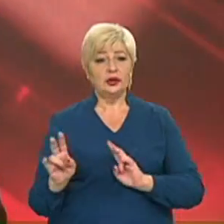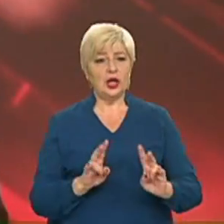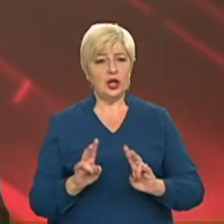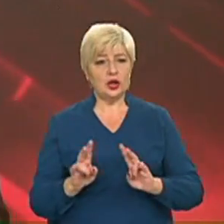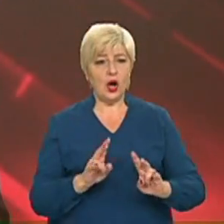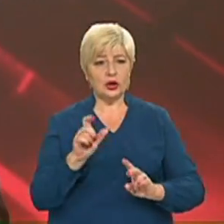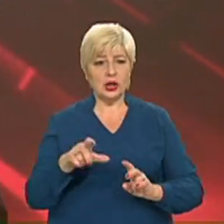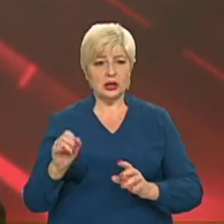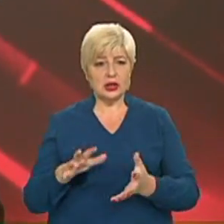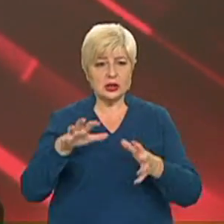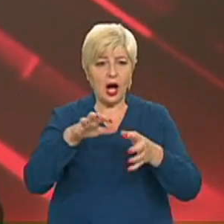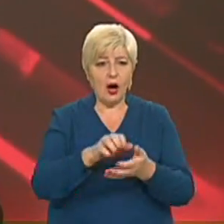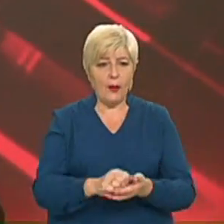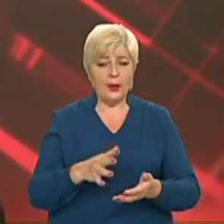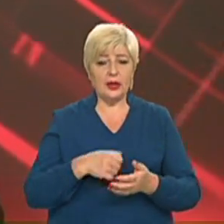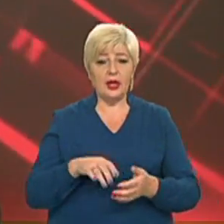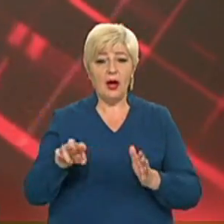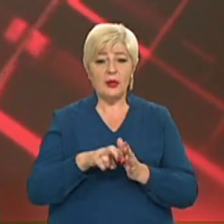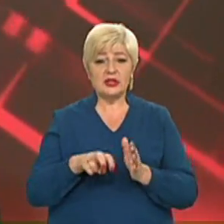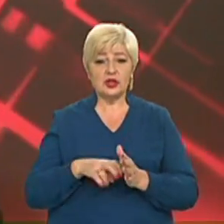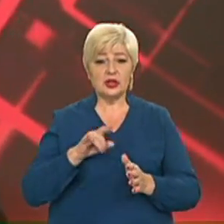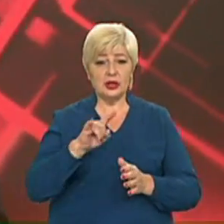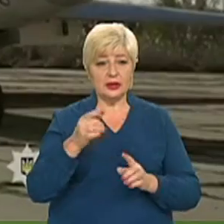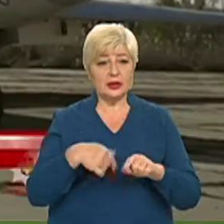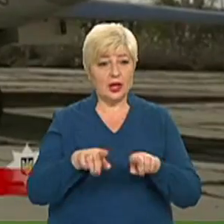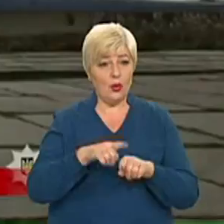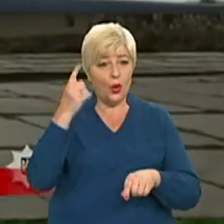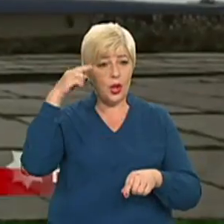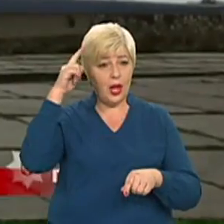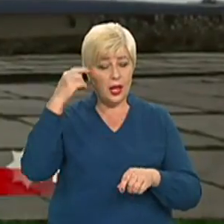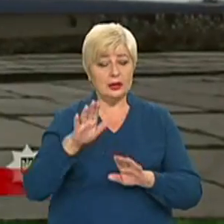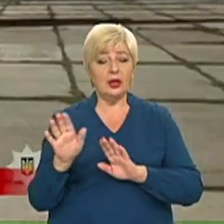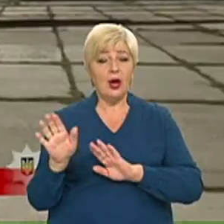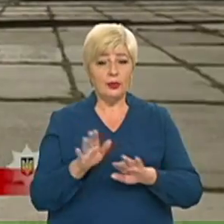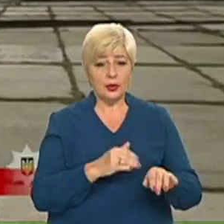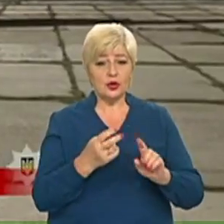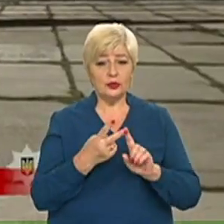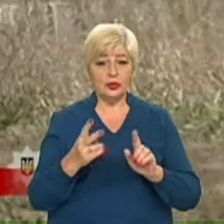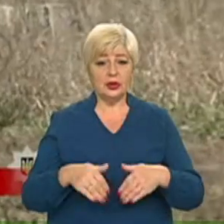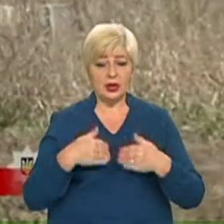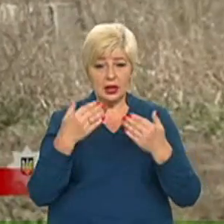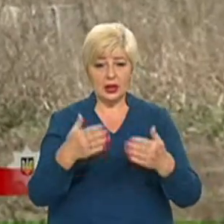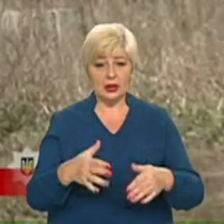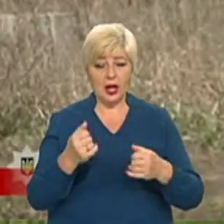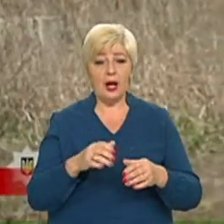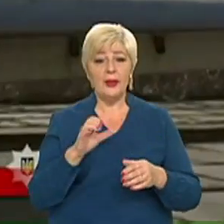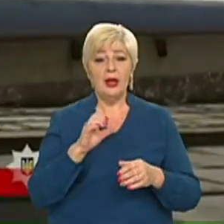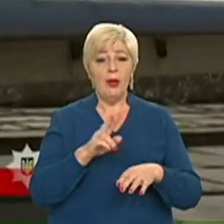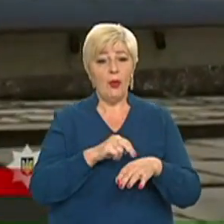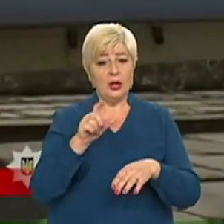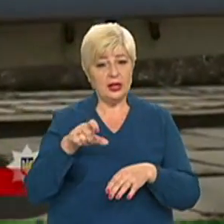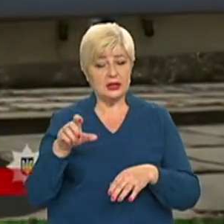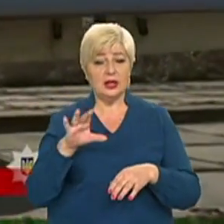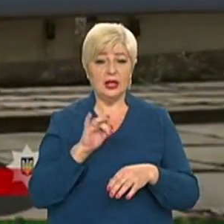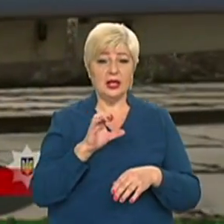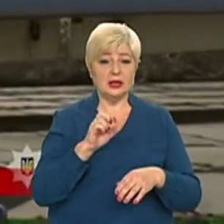Терористи захопили пасажирський літак. За такою легендою пройшов другий етап антитерористичних навчань поліції та СБУ. Правоохоронці